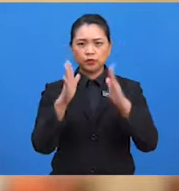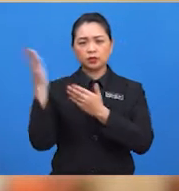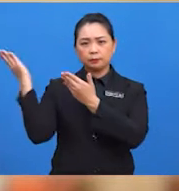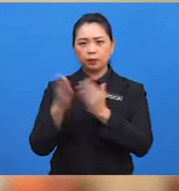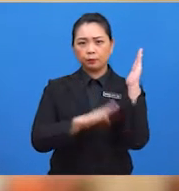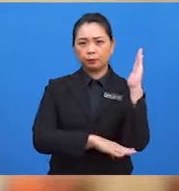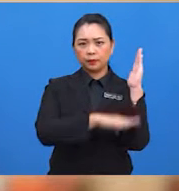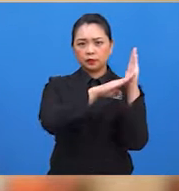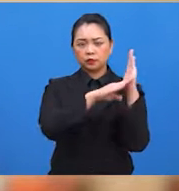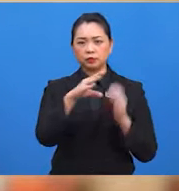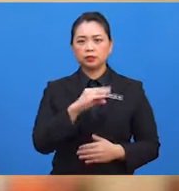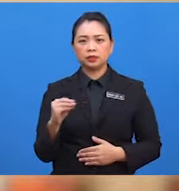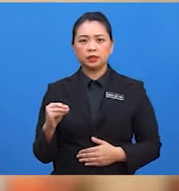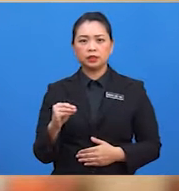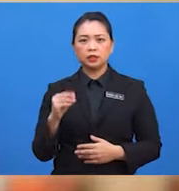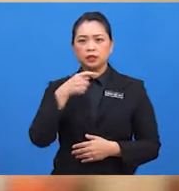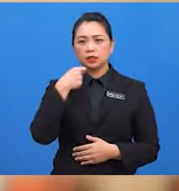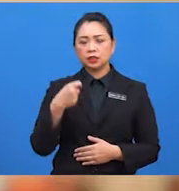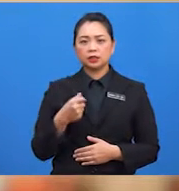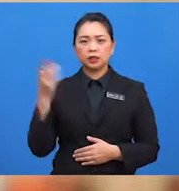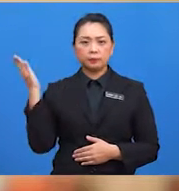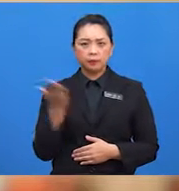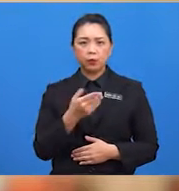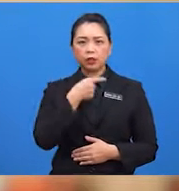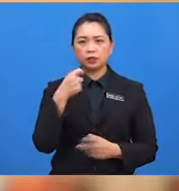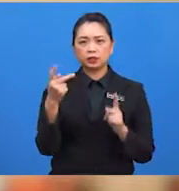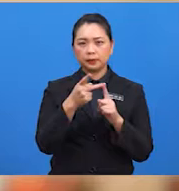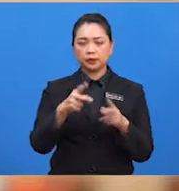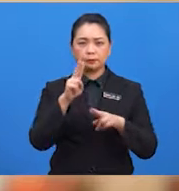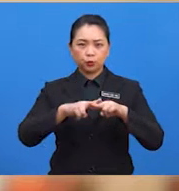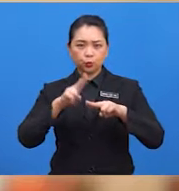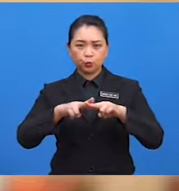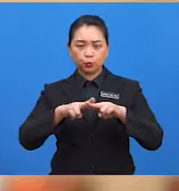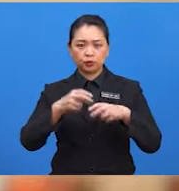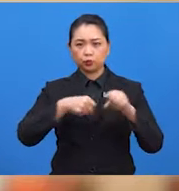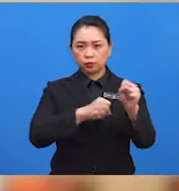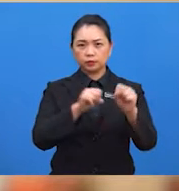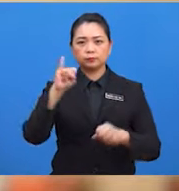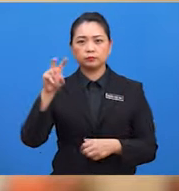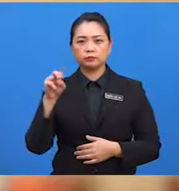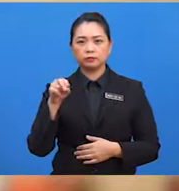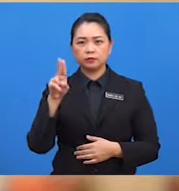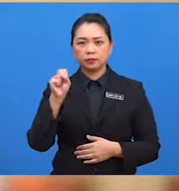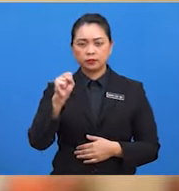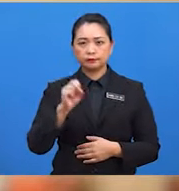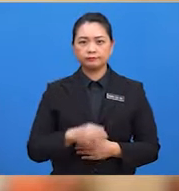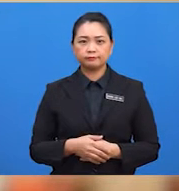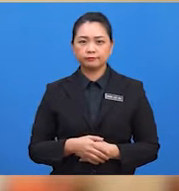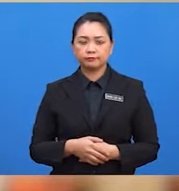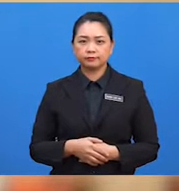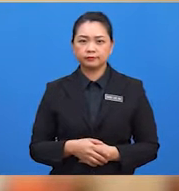membawa banjir dan musim kering yang membawa kemarau kepada penduduk lembah Sungai Indus?